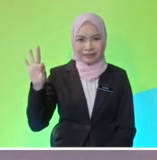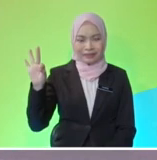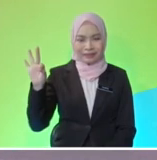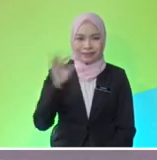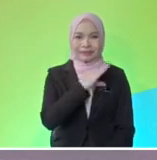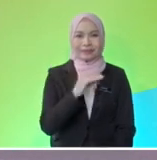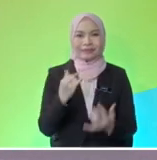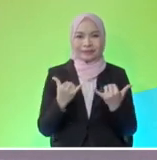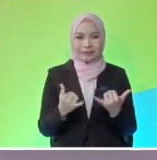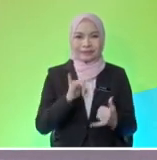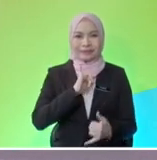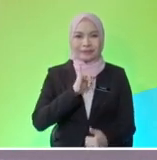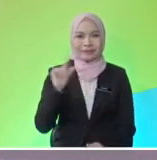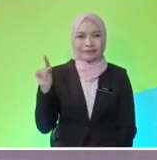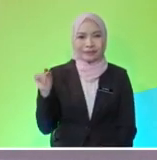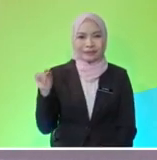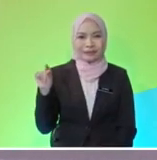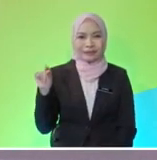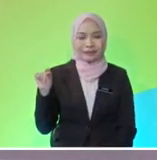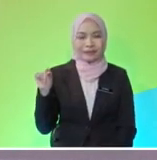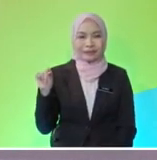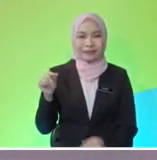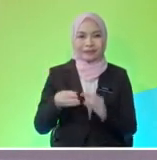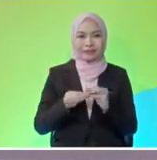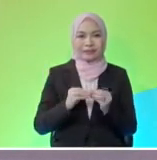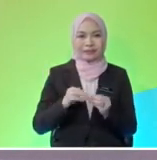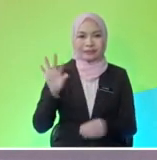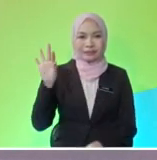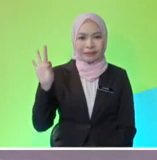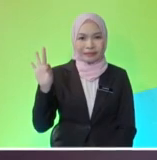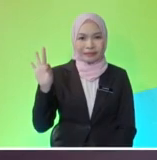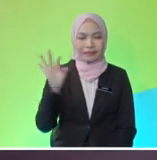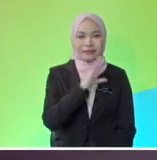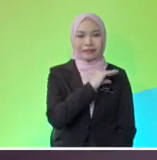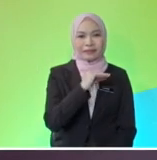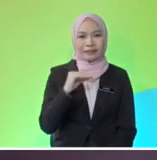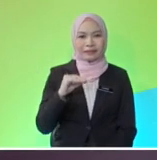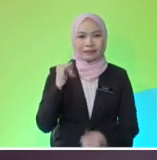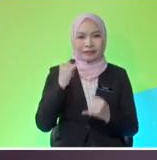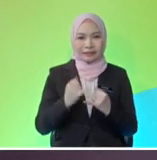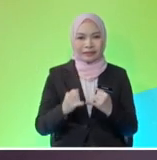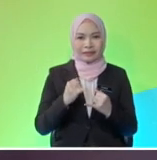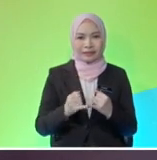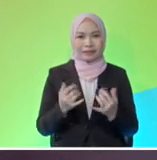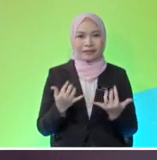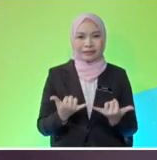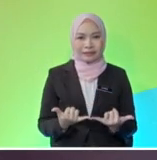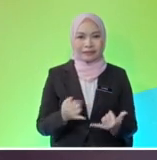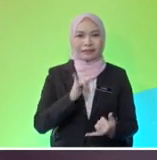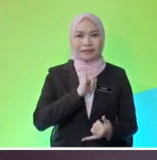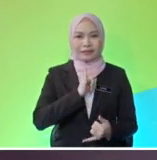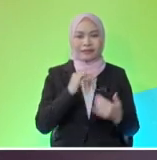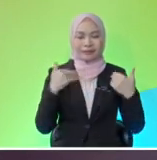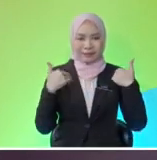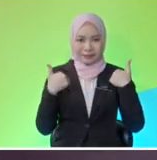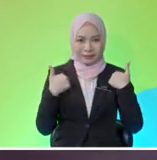9. Betul, tepat sekali. Dan yang terakhir, sebelum kita nak pergi kepada belas pula, pada tangan saya